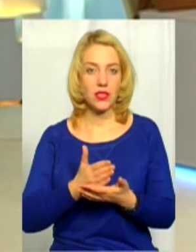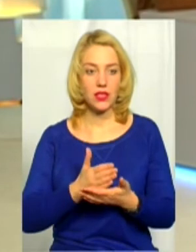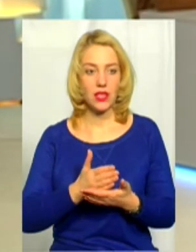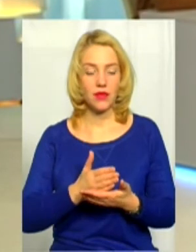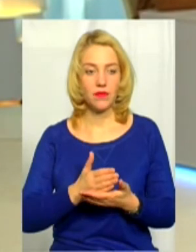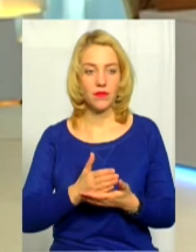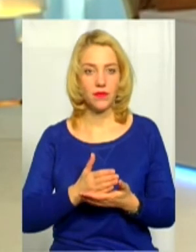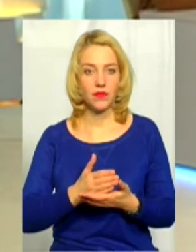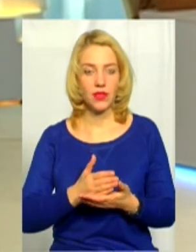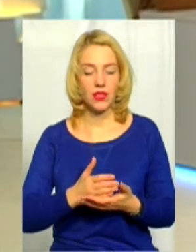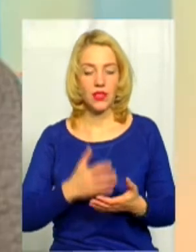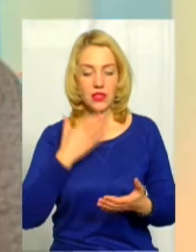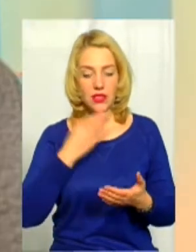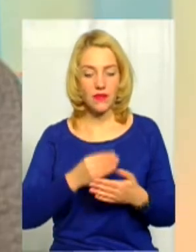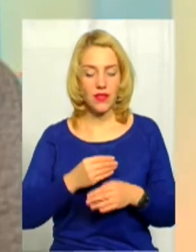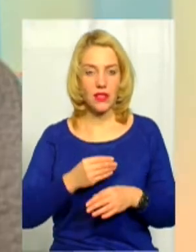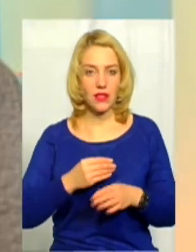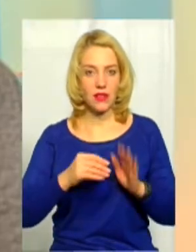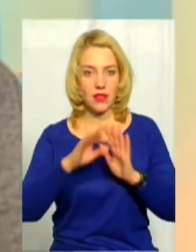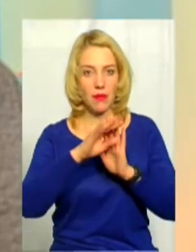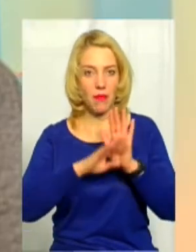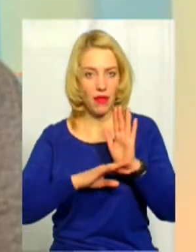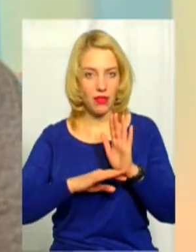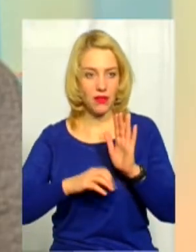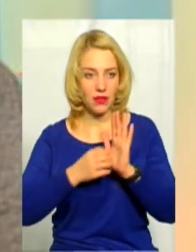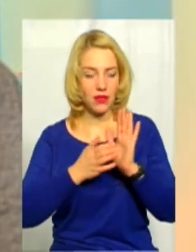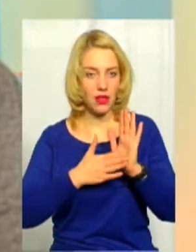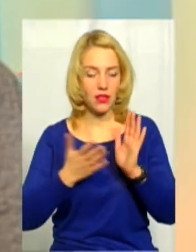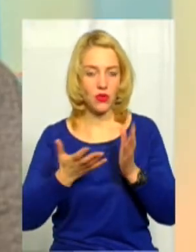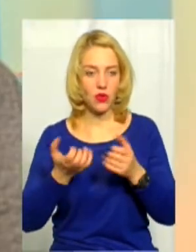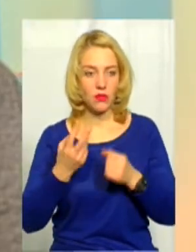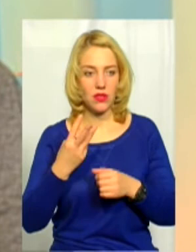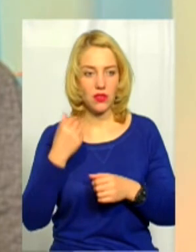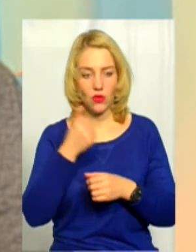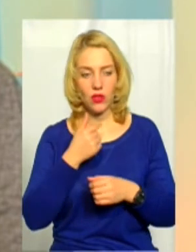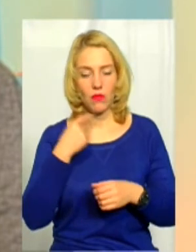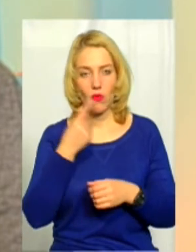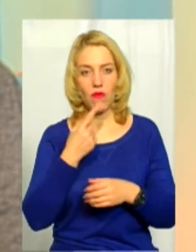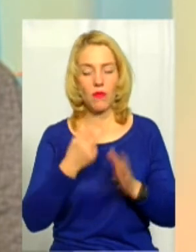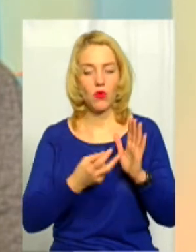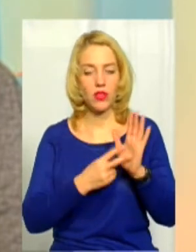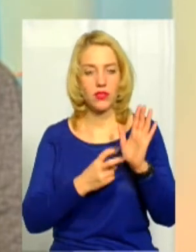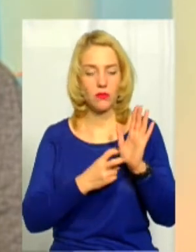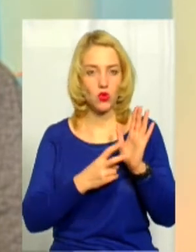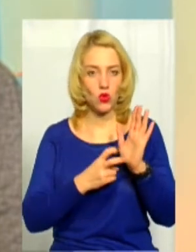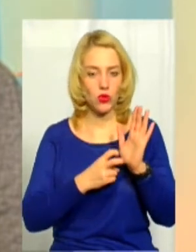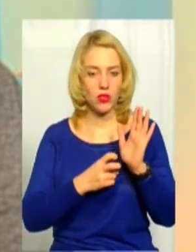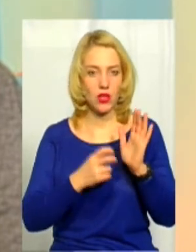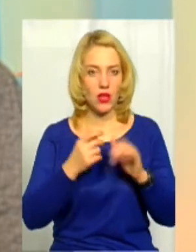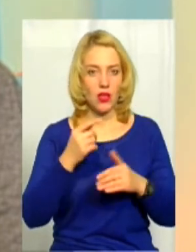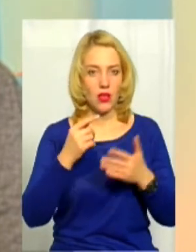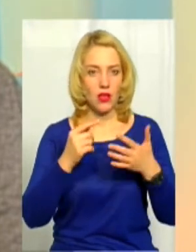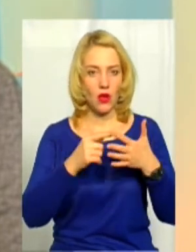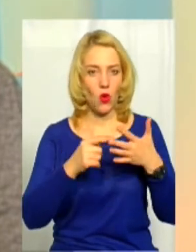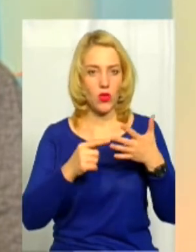свій банк даних, які ми отримали за останні 2 роки. Мова йде десь понад 700 контактів. Я не можу